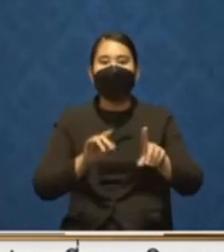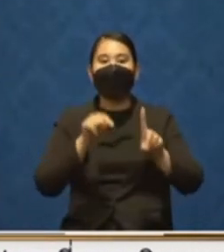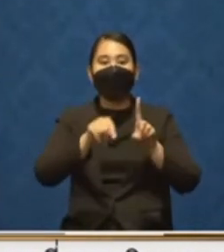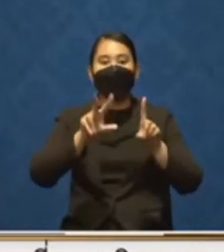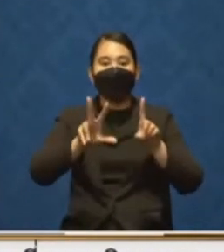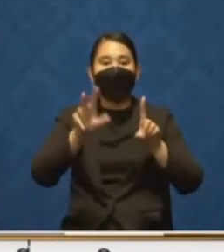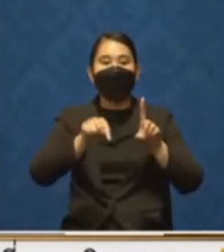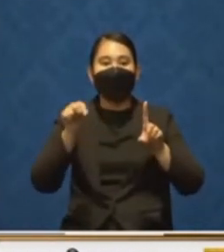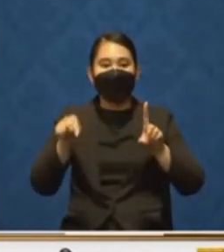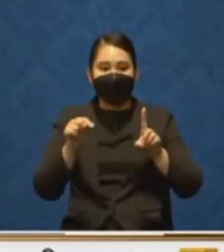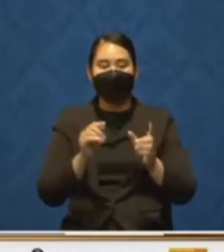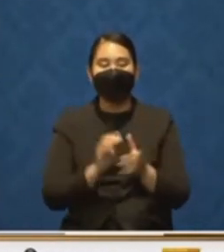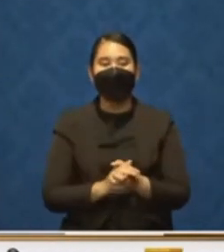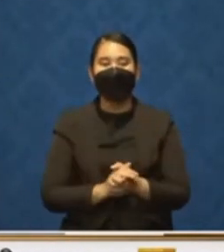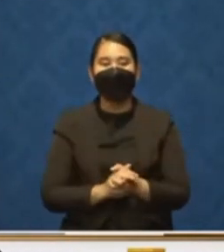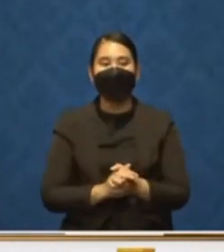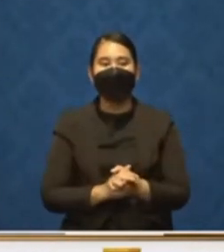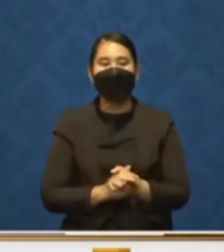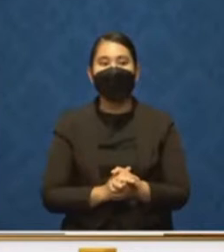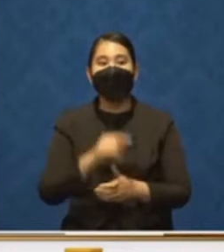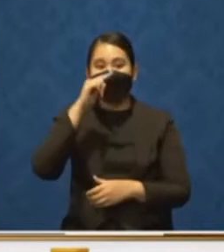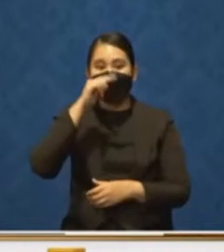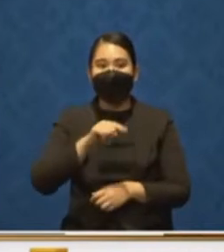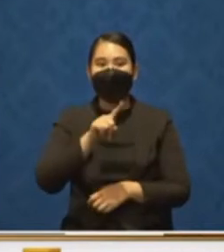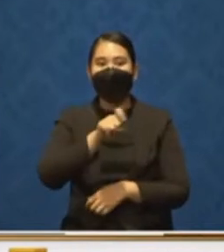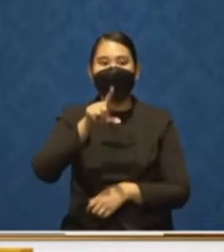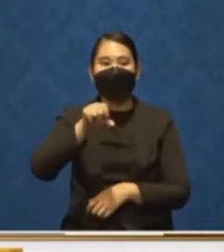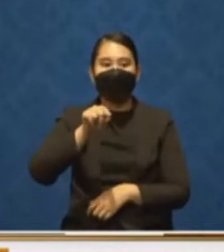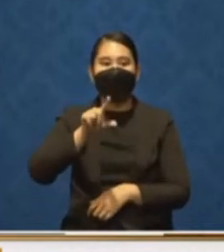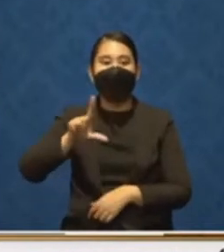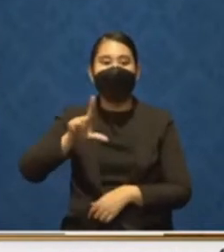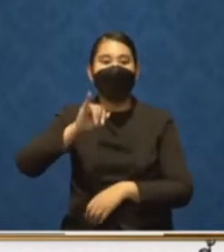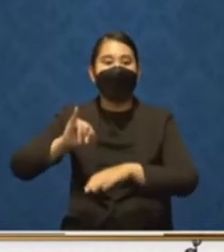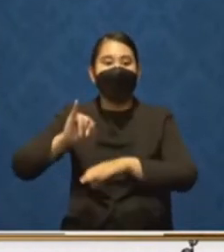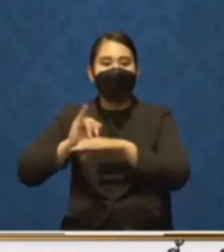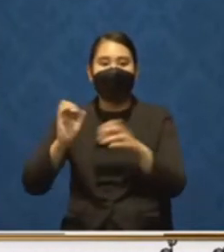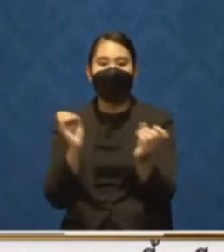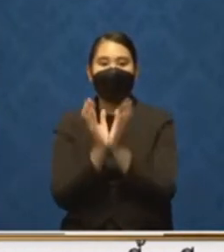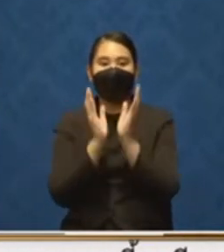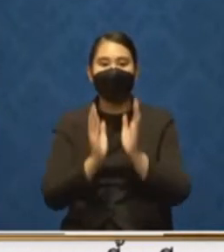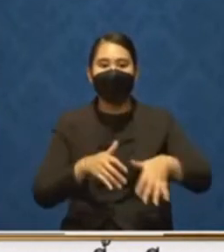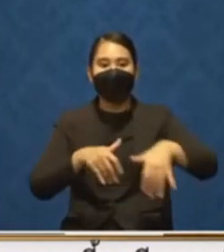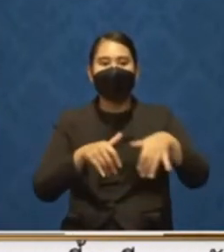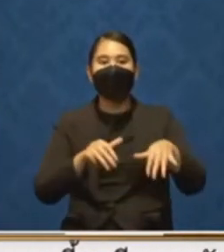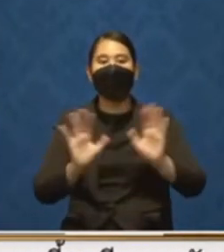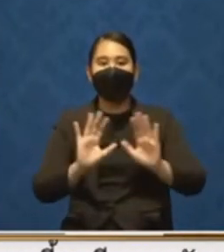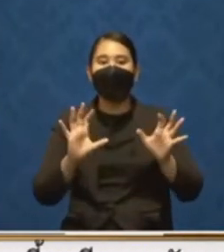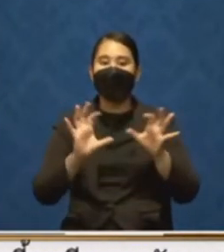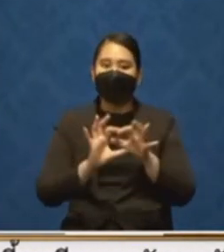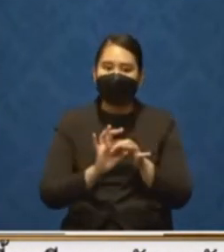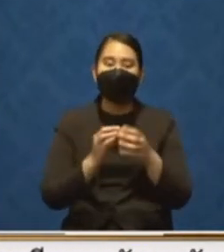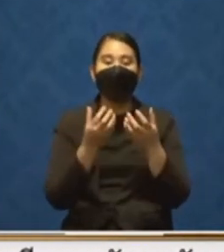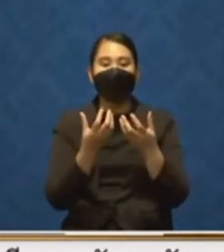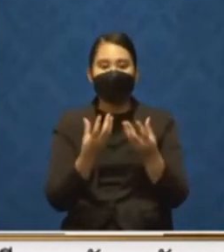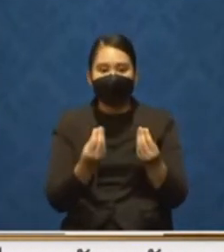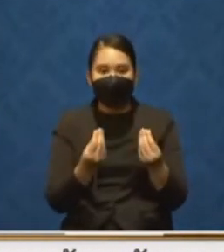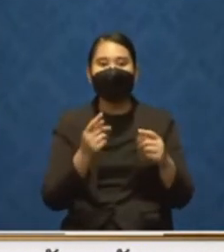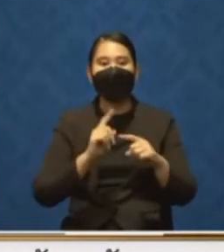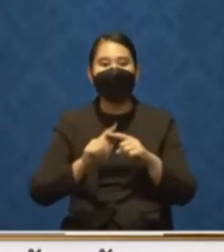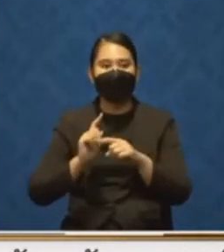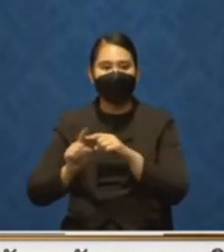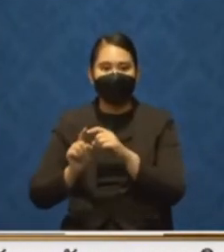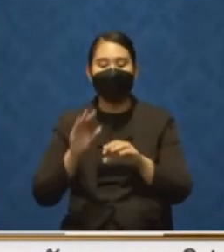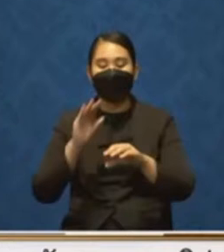me320ตันได้แล้วเป็นพื้นที่ที่กำหนดให้มีผลกระทบต่อไปชนนะครับมันก็จะดีนะเพราะอาสารนะครับด้วยด้วยนะครับในการก่อสร้าง